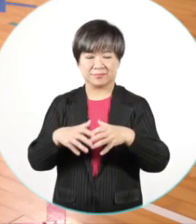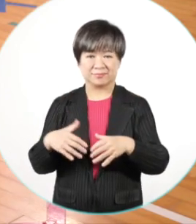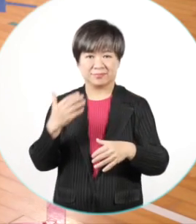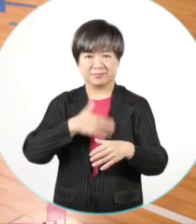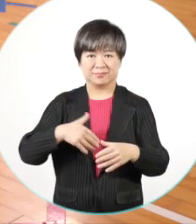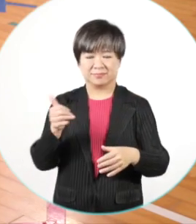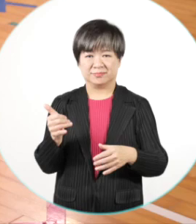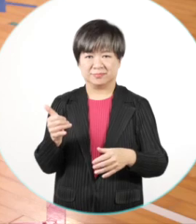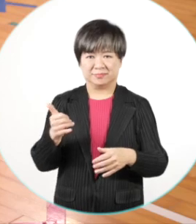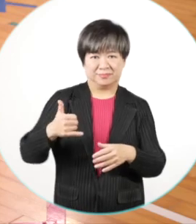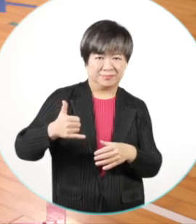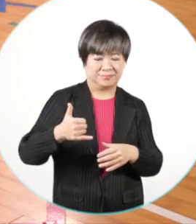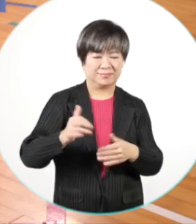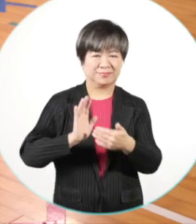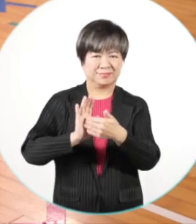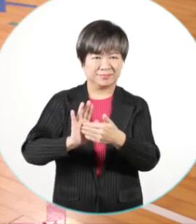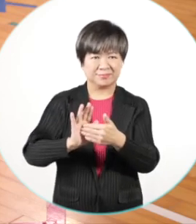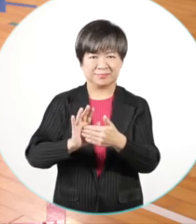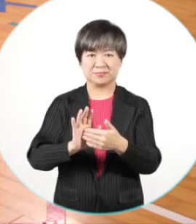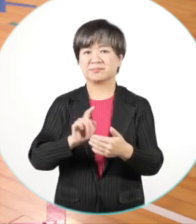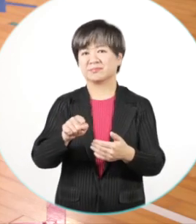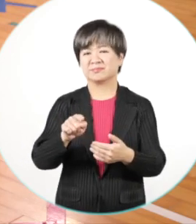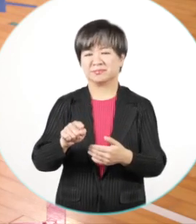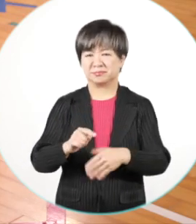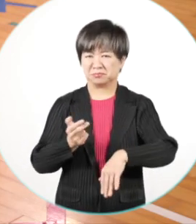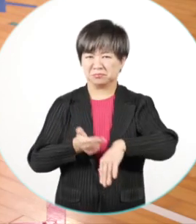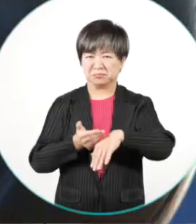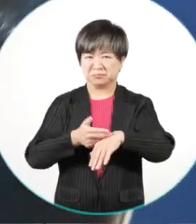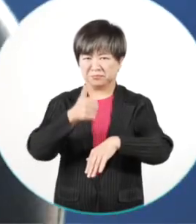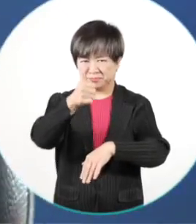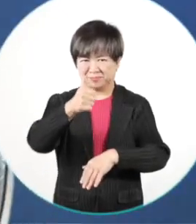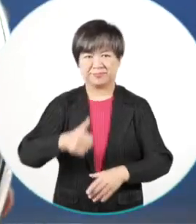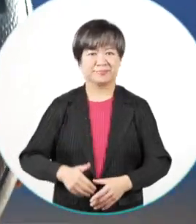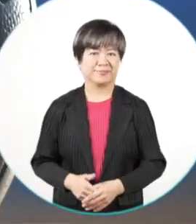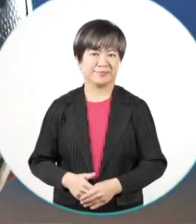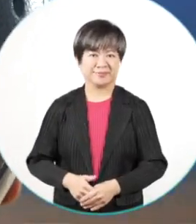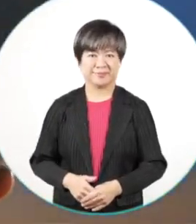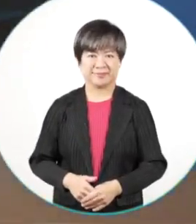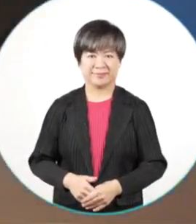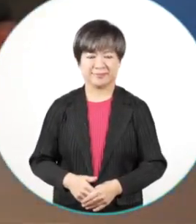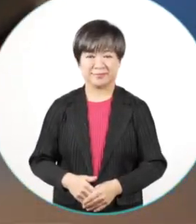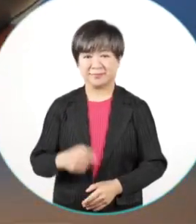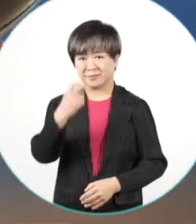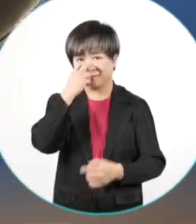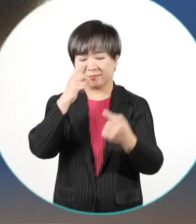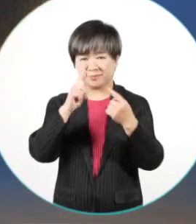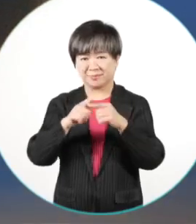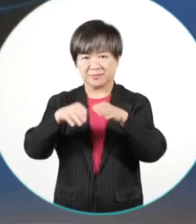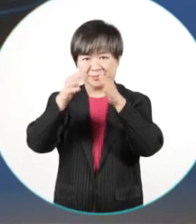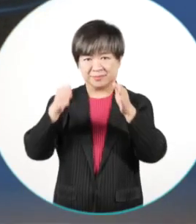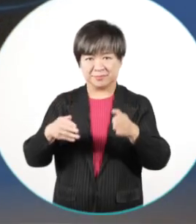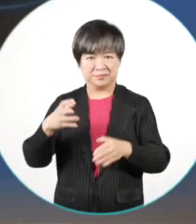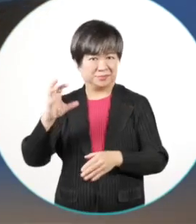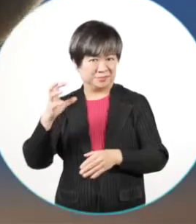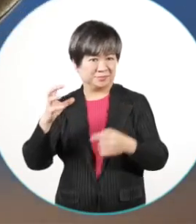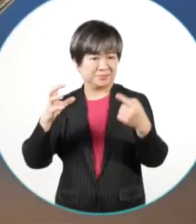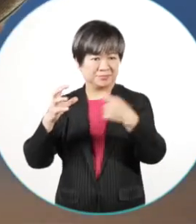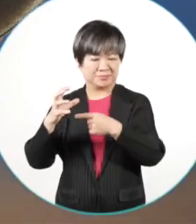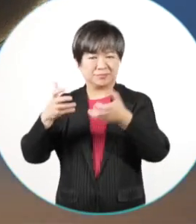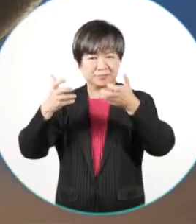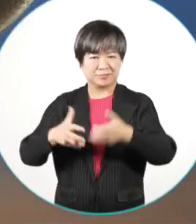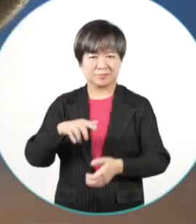身挡球作为防守的一项精彩又刺激型的运动哦。盲人门球的比赛用球为